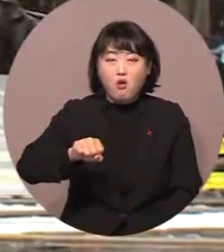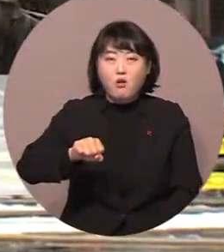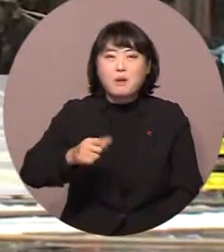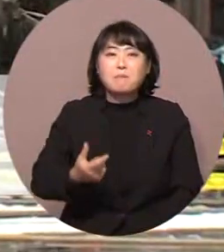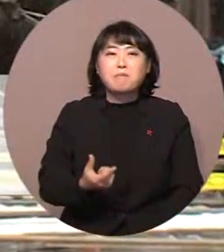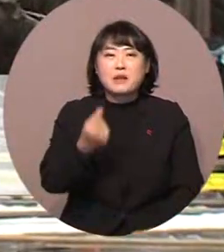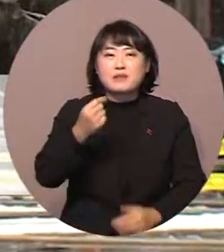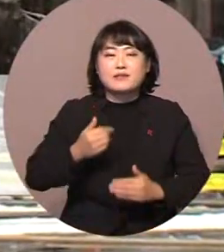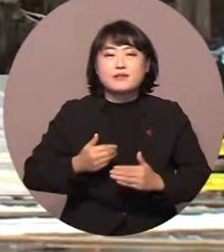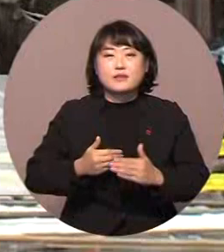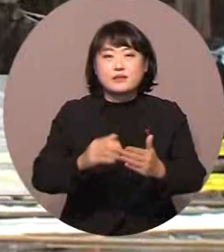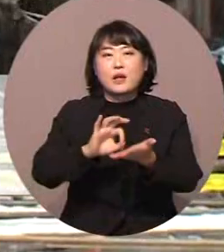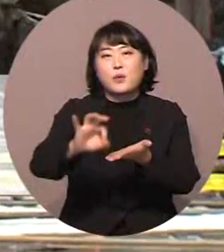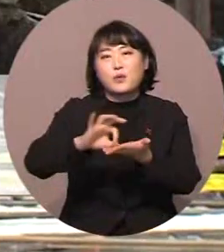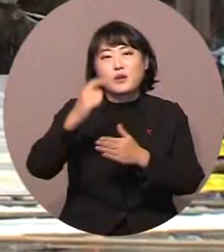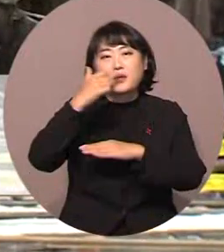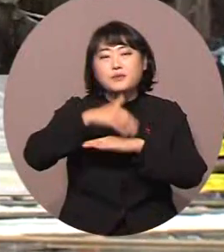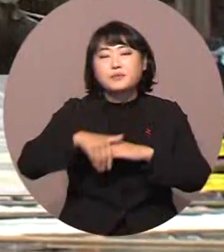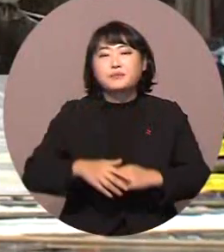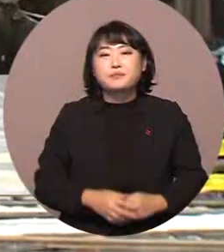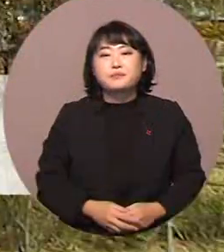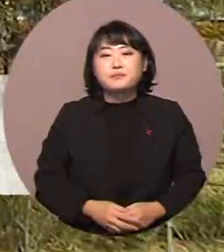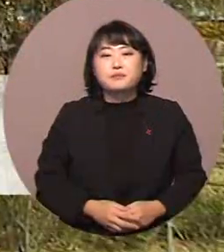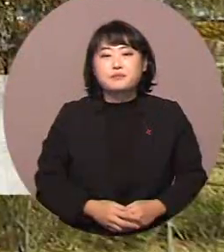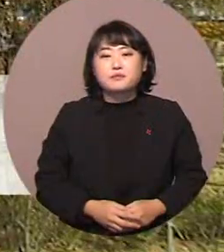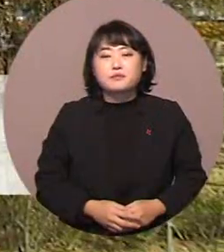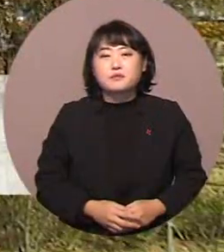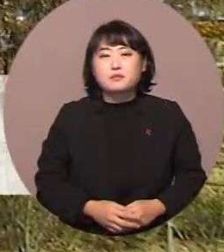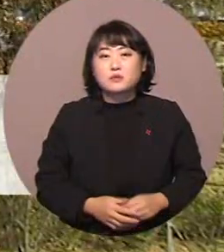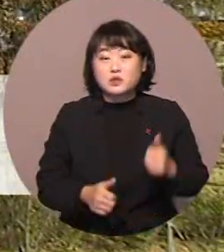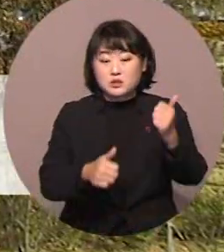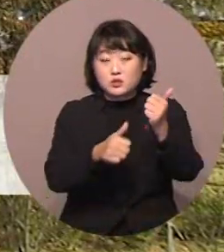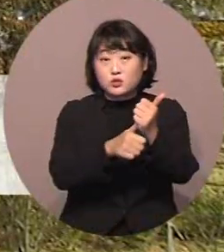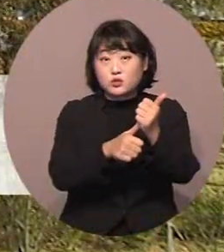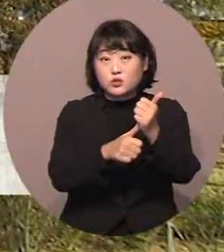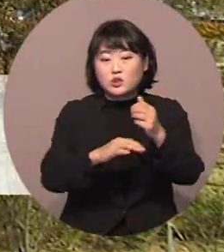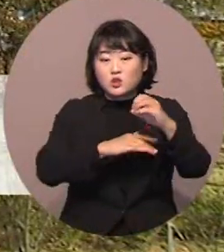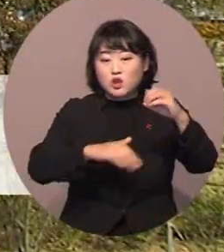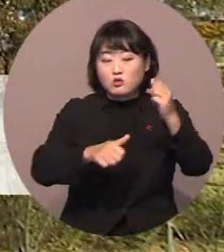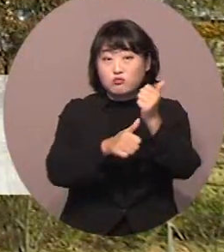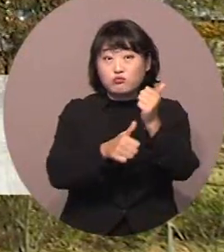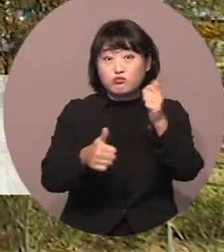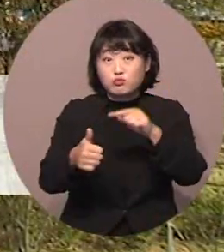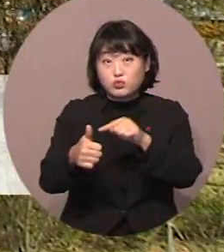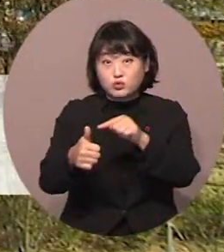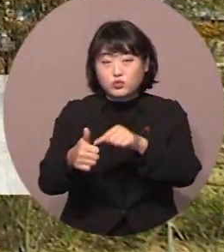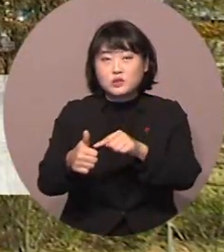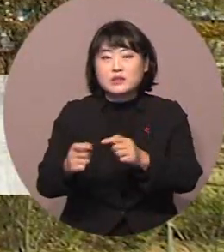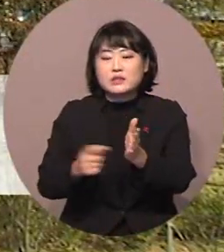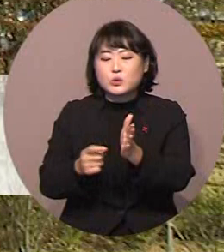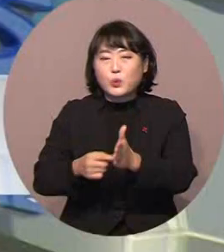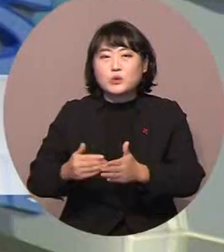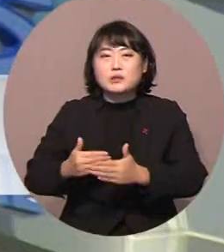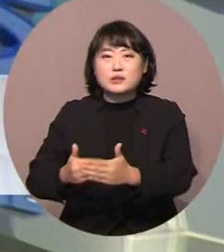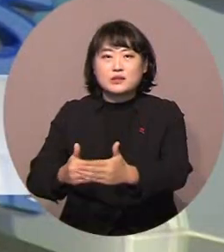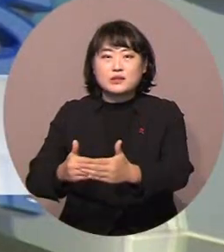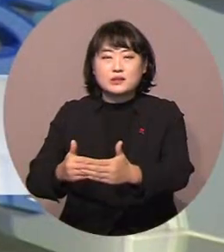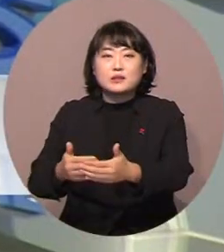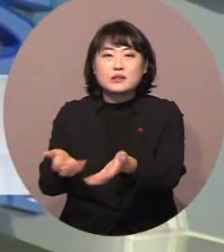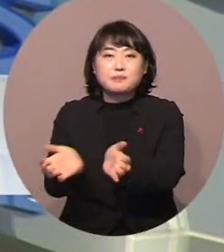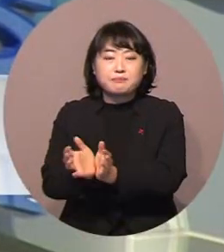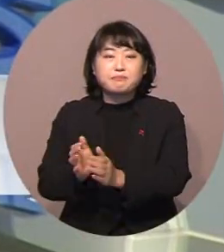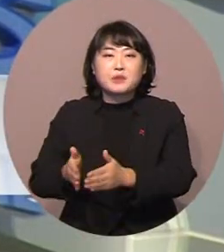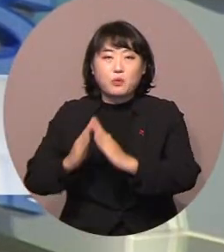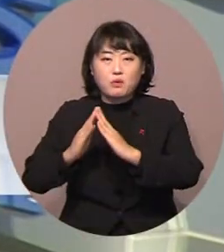신속 집행하기로 했습니다 군은 부군수를 중심으로 신속 집행 추진단을 구성하는 한편 올해 예산